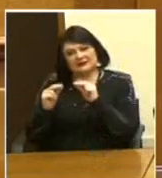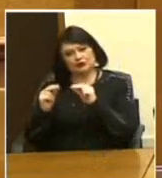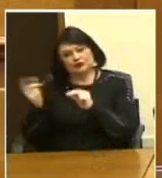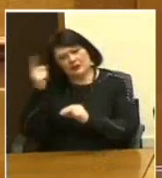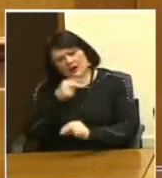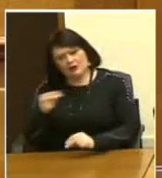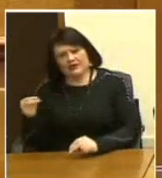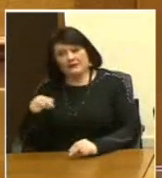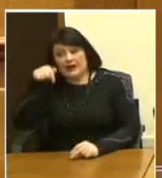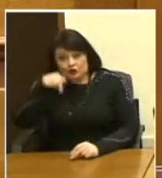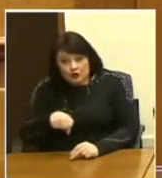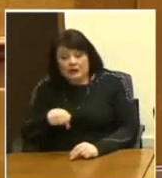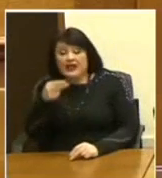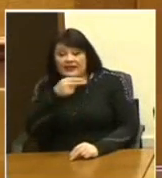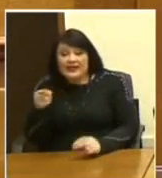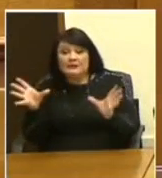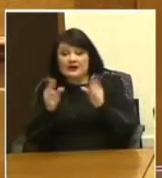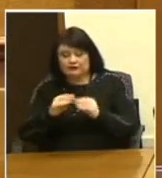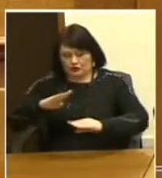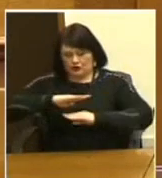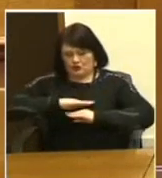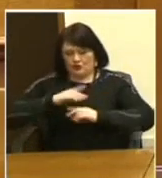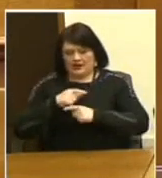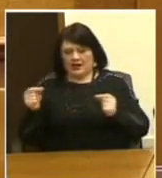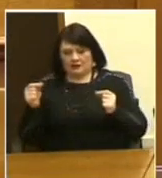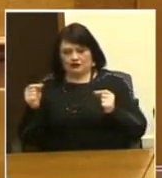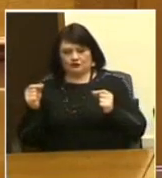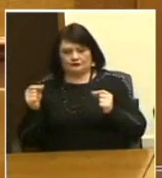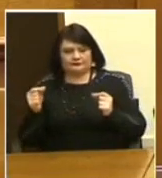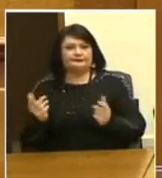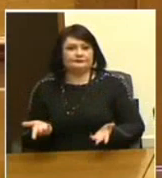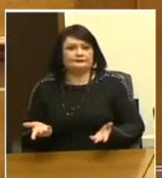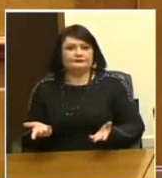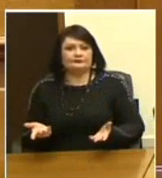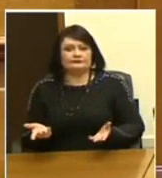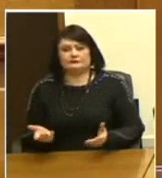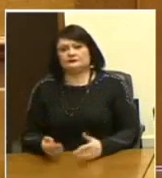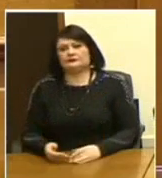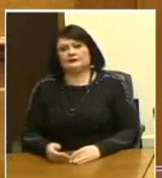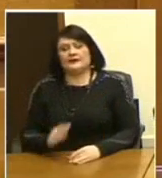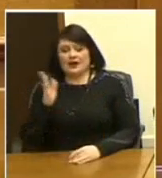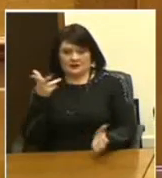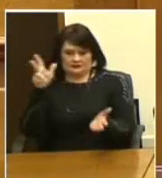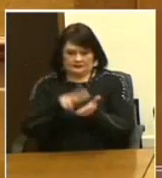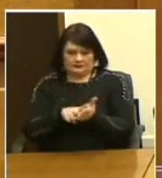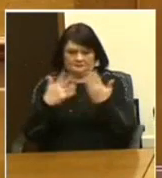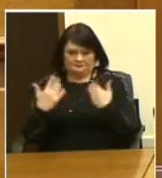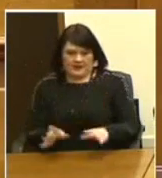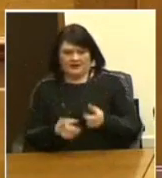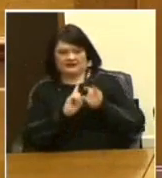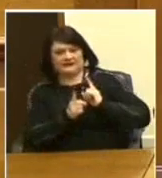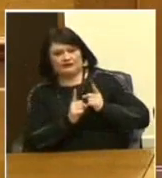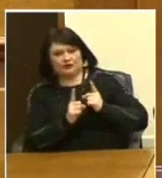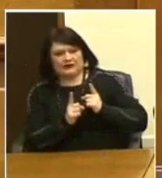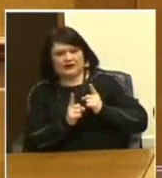διαδικασία και δεν μπορέσατε και να μας εξηγήσετε στο βαθμό που κυρώθηκε η συμφωνία και στο βαθμό που εσείς, όπως λέτε,